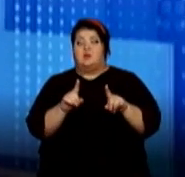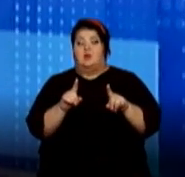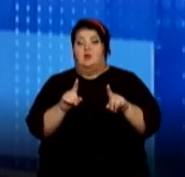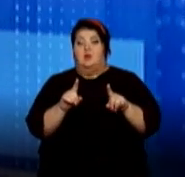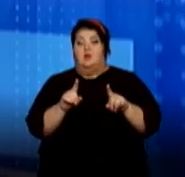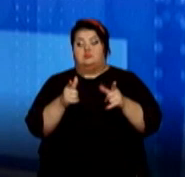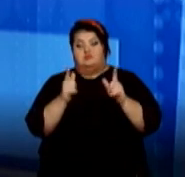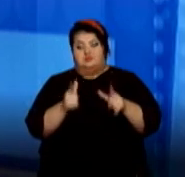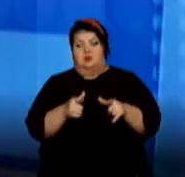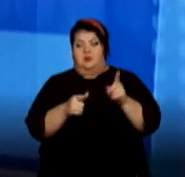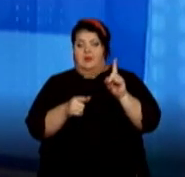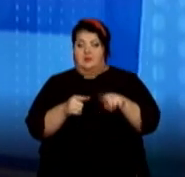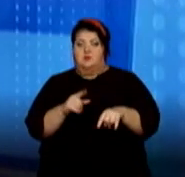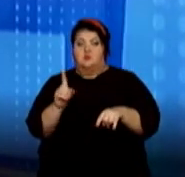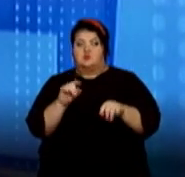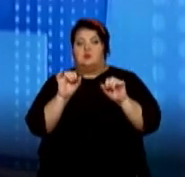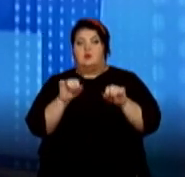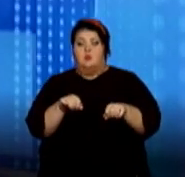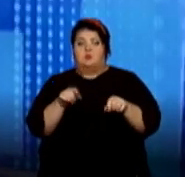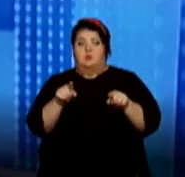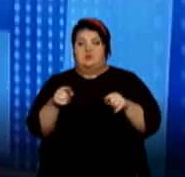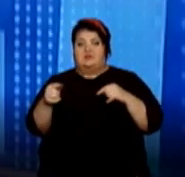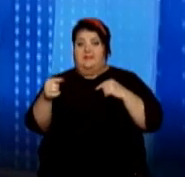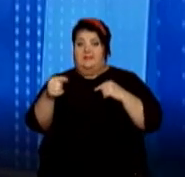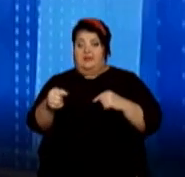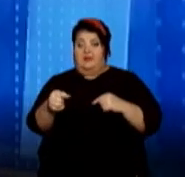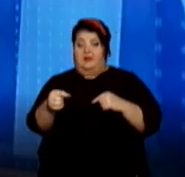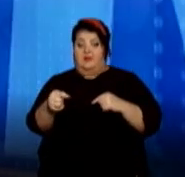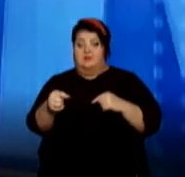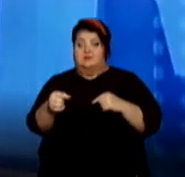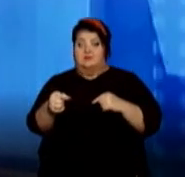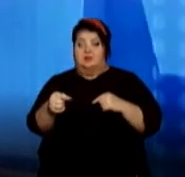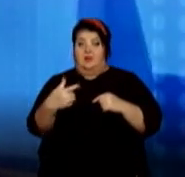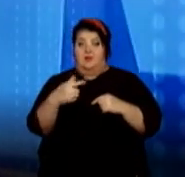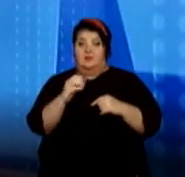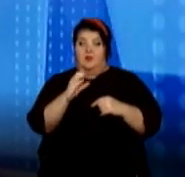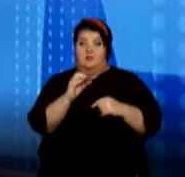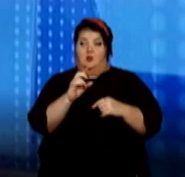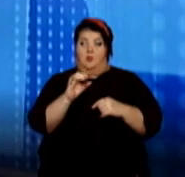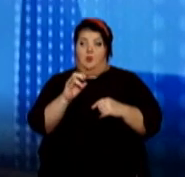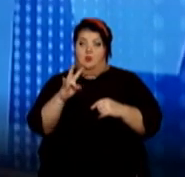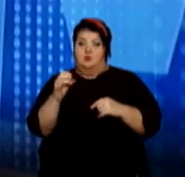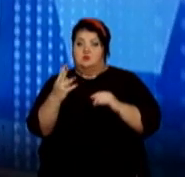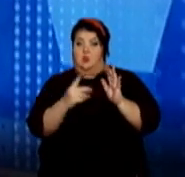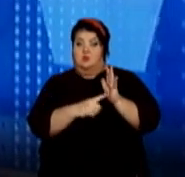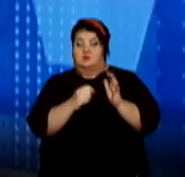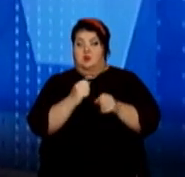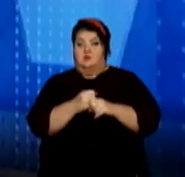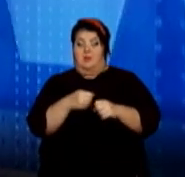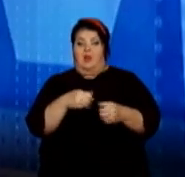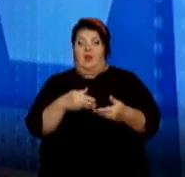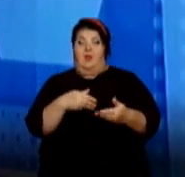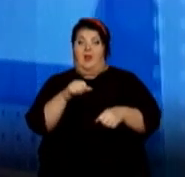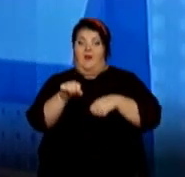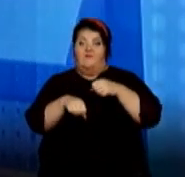зійшлися на тому, що можемо саме на цій ділянці, де Соборності 46, зробити велопішохідну